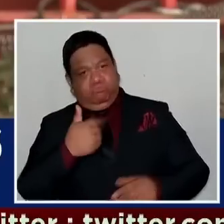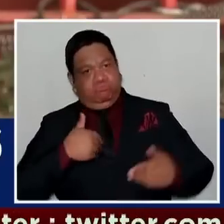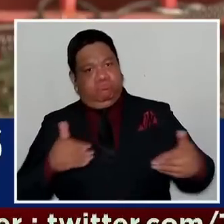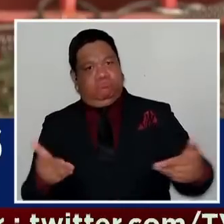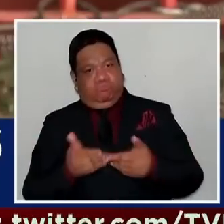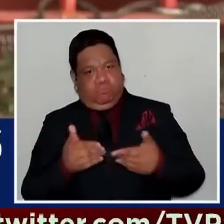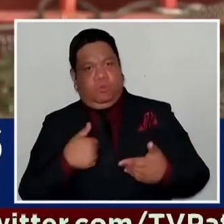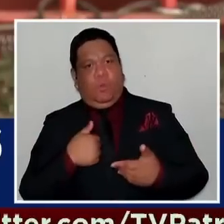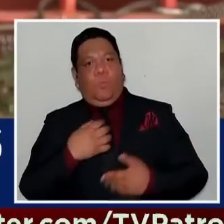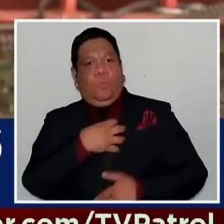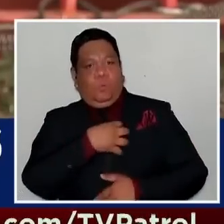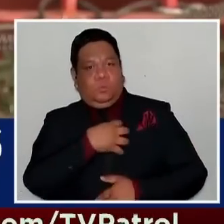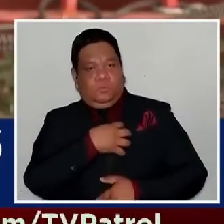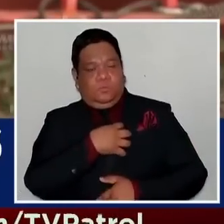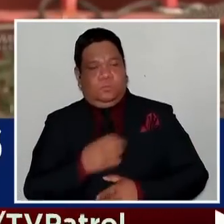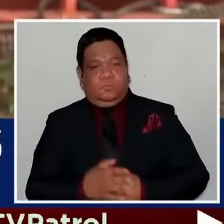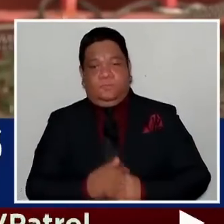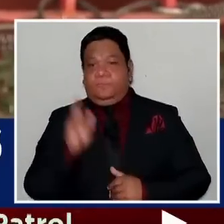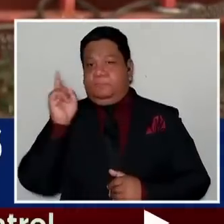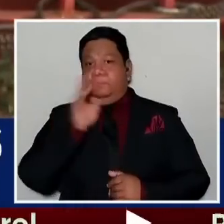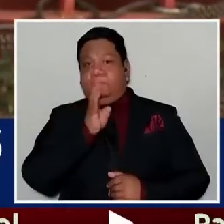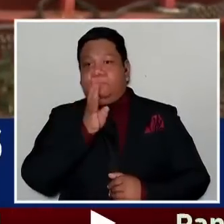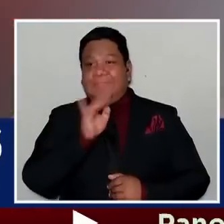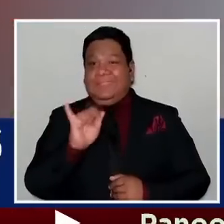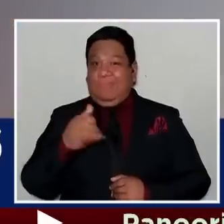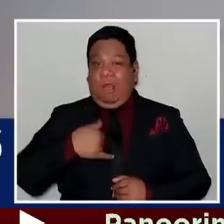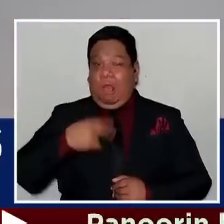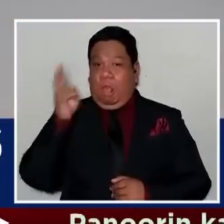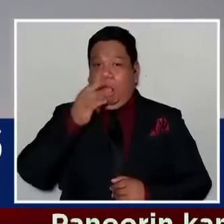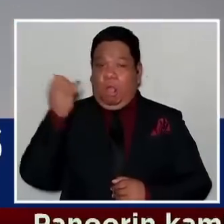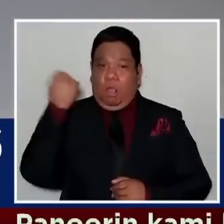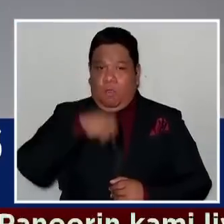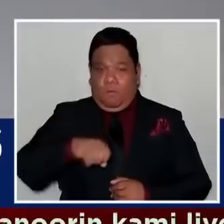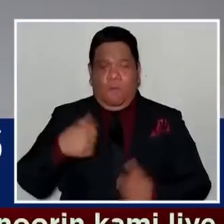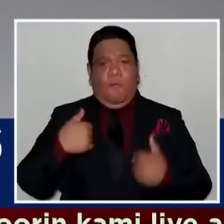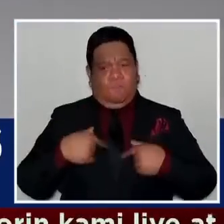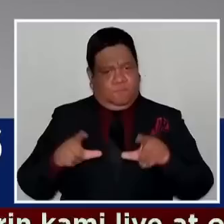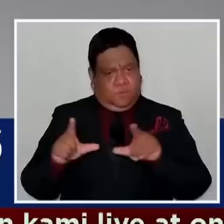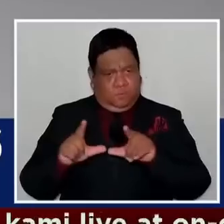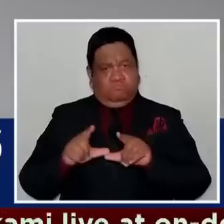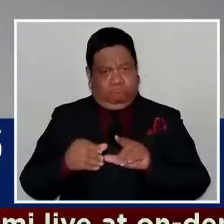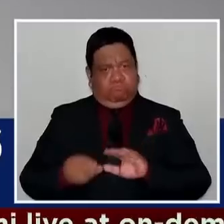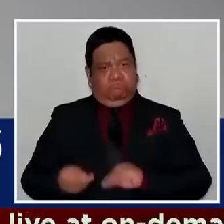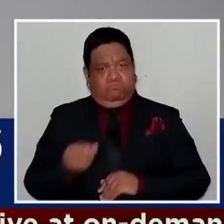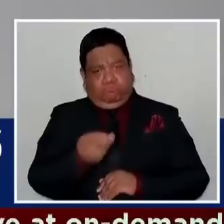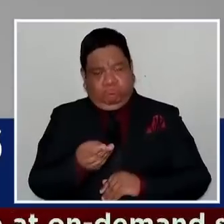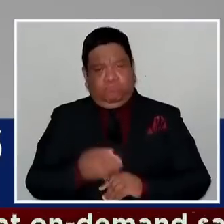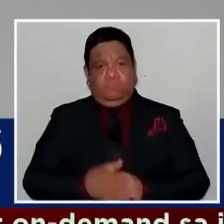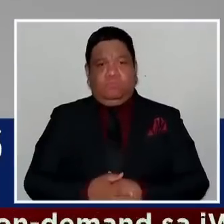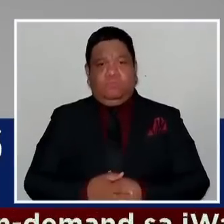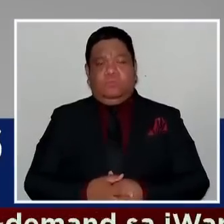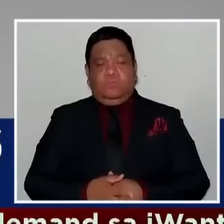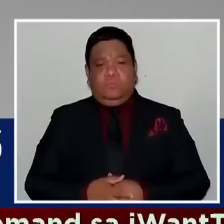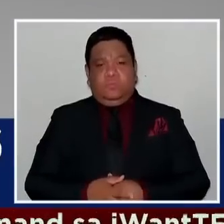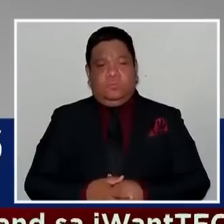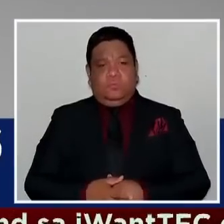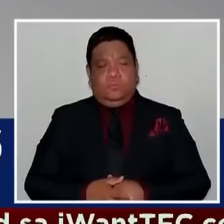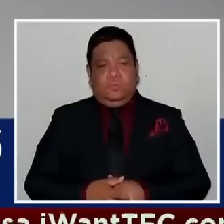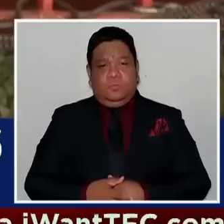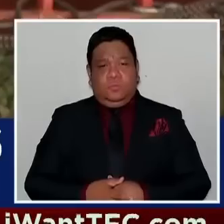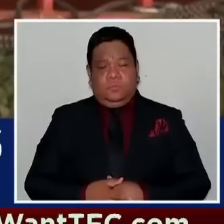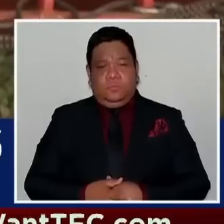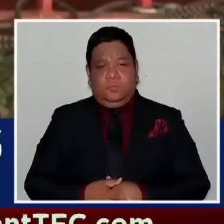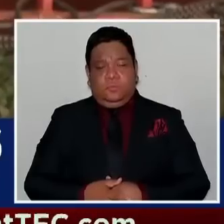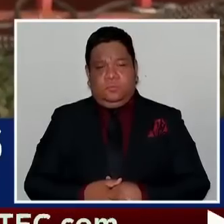Kung may violation man ako, ma'am, meron akong lisensya, tatabi ko, tabi mo. Okay. Yun po ang sinabi niya sa